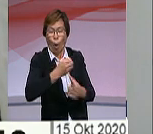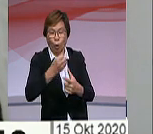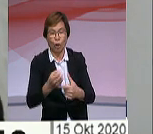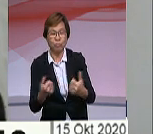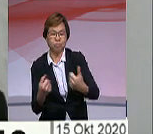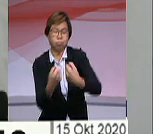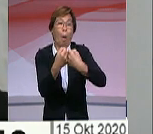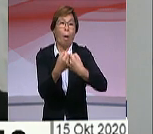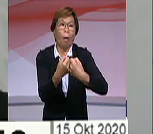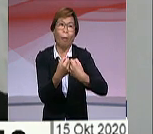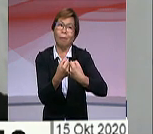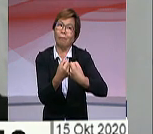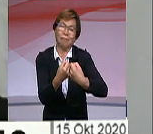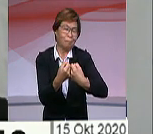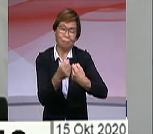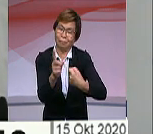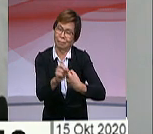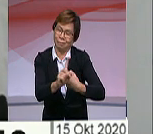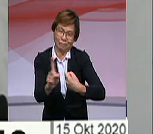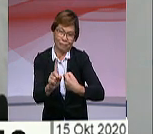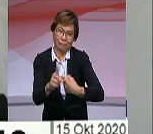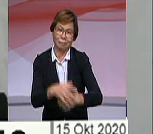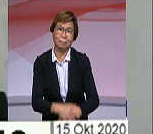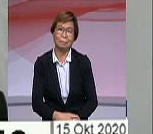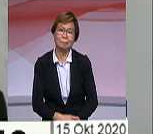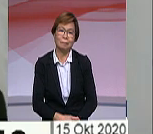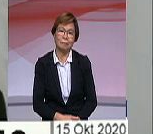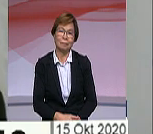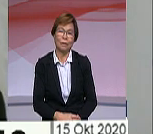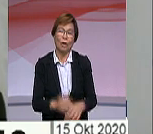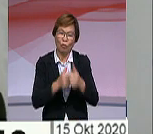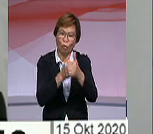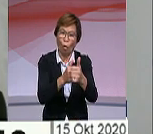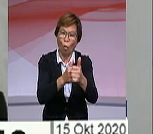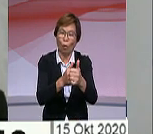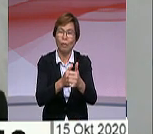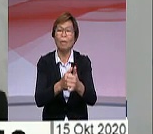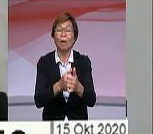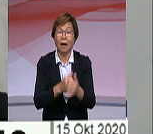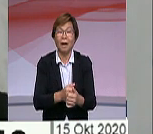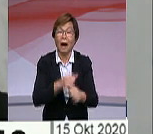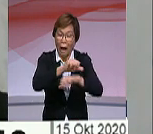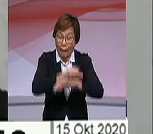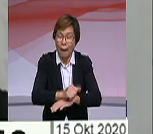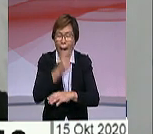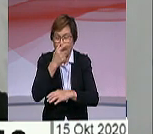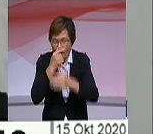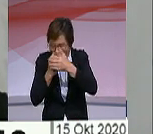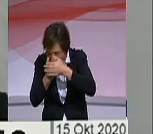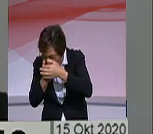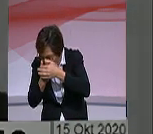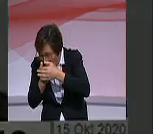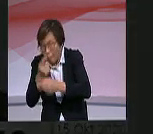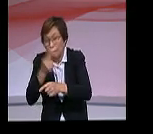sebagai menggantikan cara kebiasaan bersalaman. Amalkan etika batuk dan bersin yang betul.